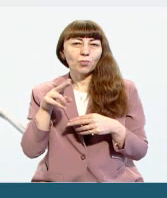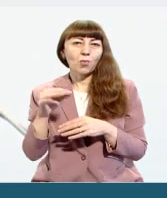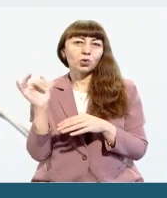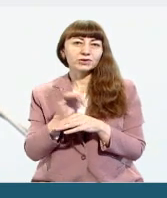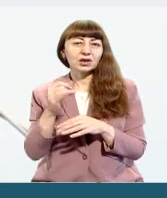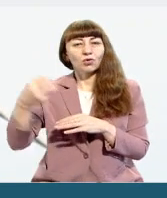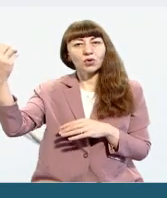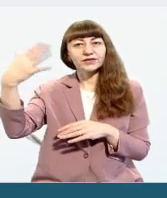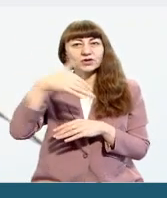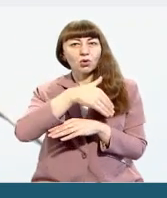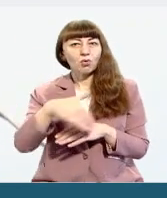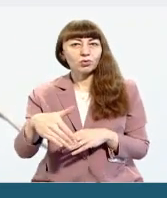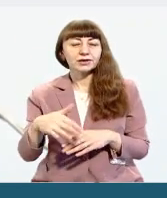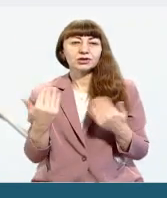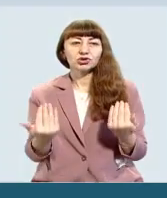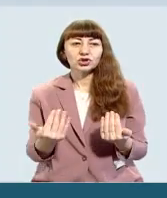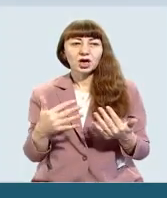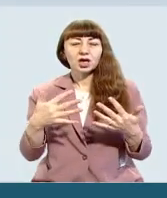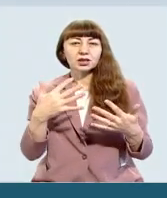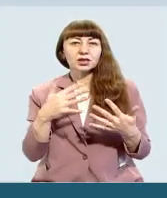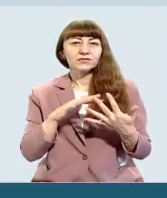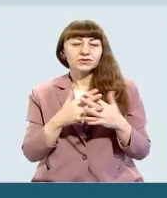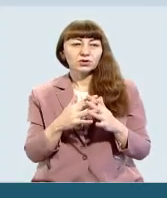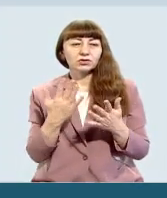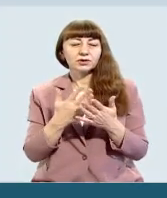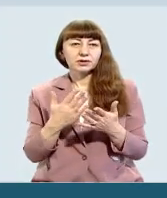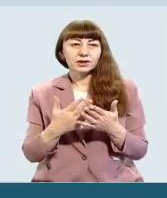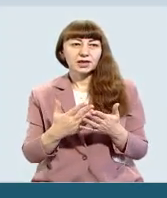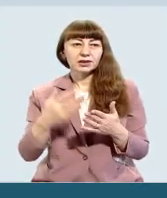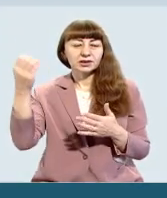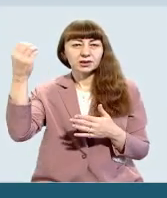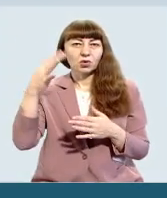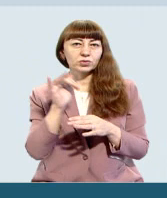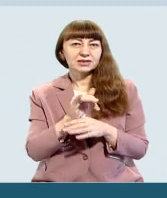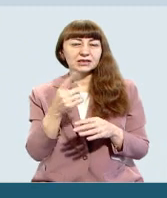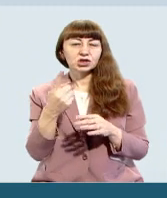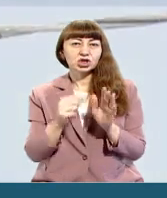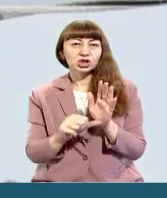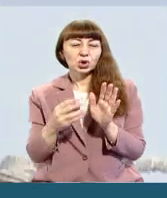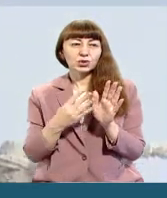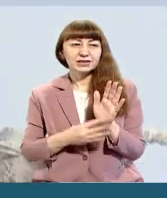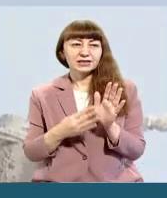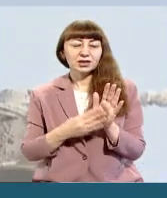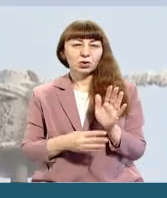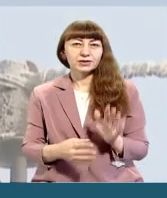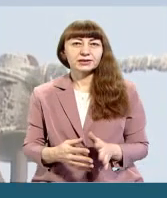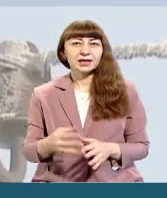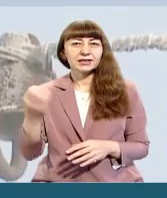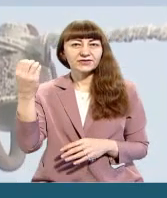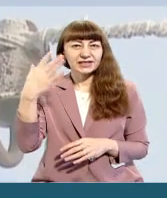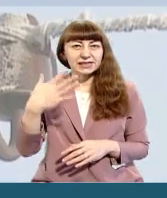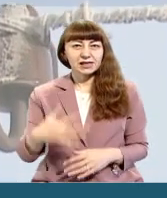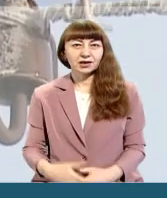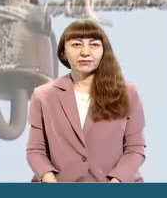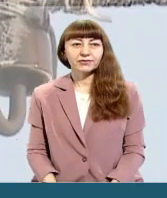де самалдай жарқырап тұрады. Барлығы 690 шам орнатылған. Ал кәсіпкерлікті дамытуға арналған ұлттық жоба аясында тағы 5 жоба